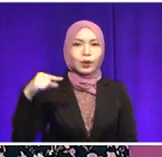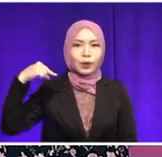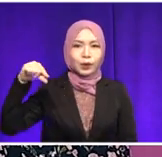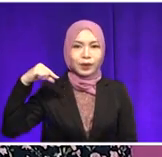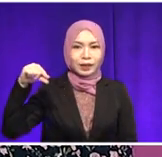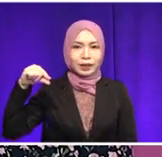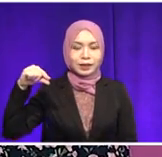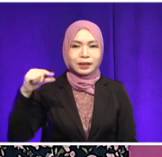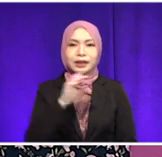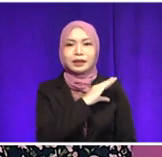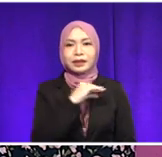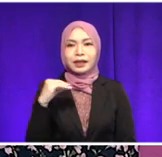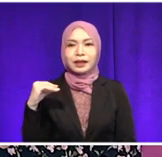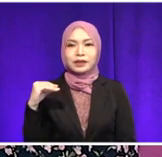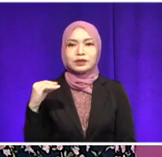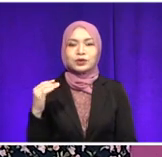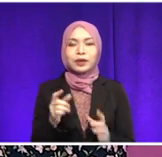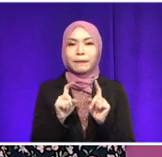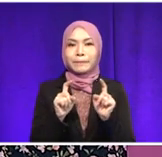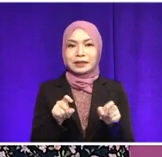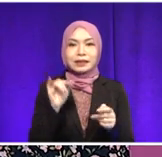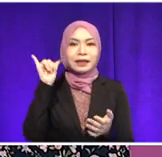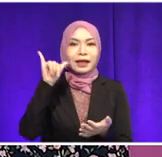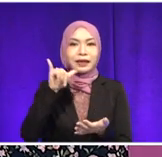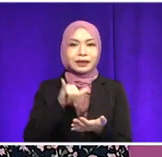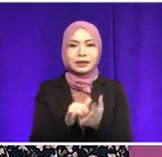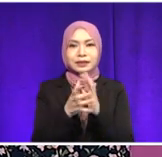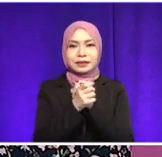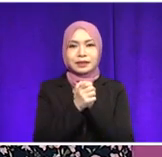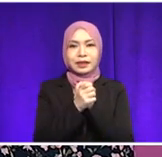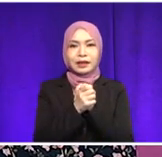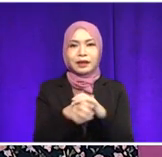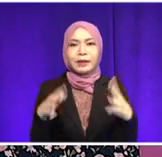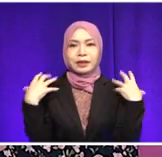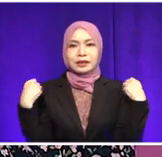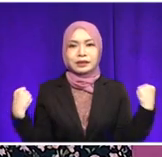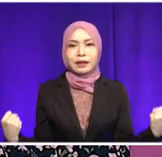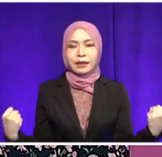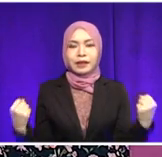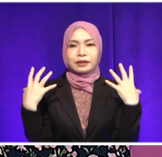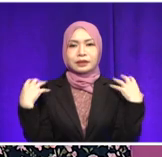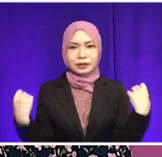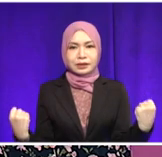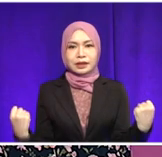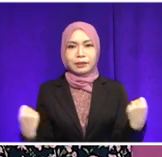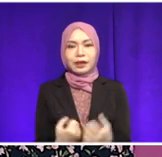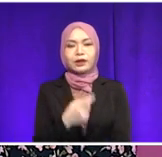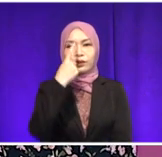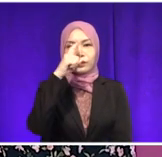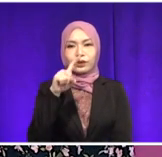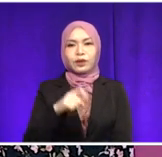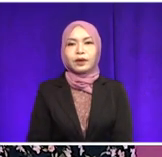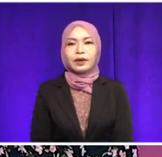kita lebih selama lebih selamat dan pengguna lebih bilih kita